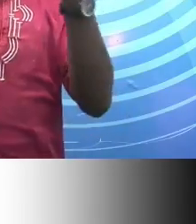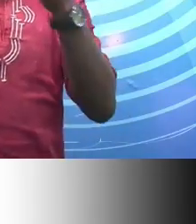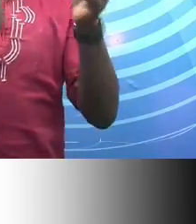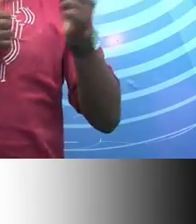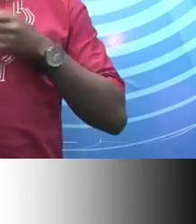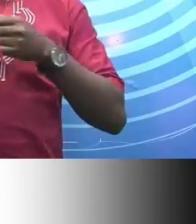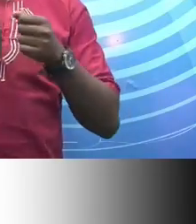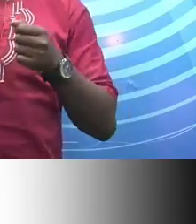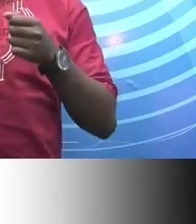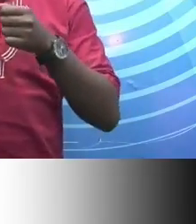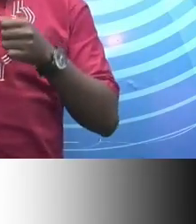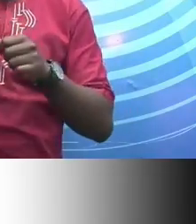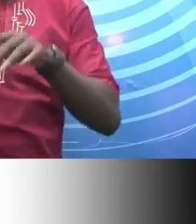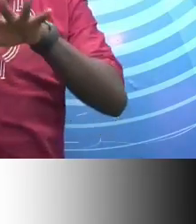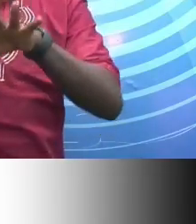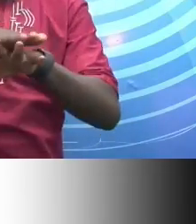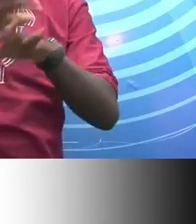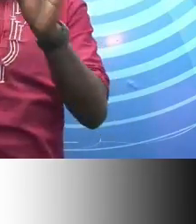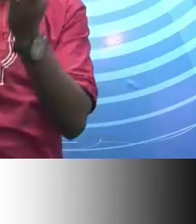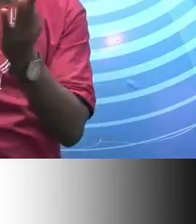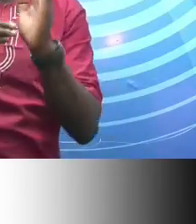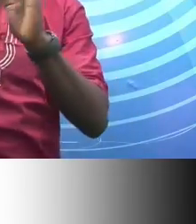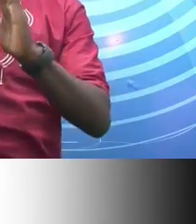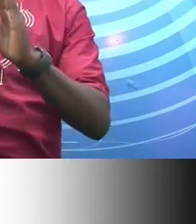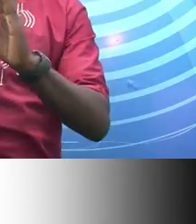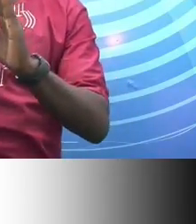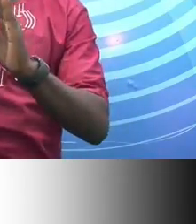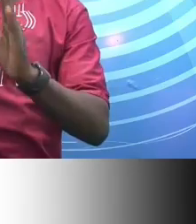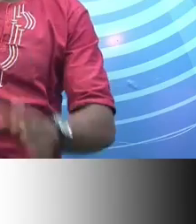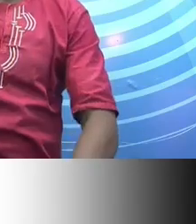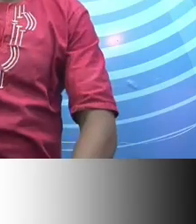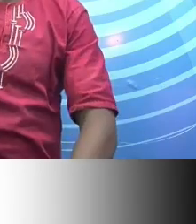the inclusive family development.